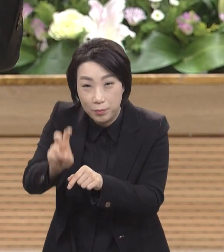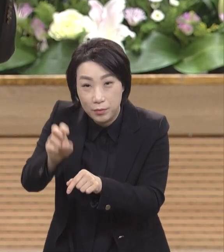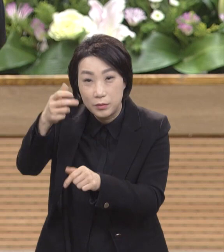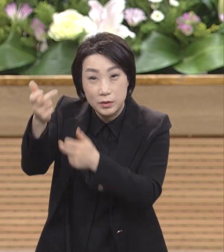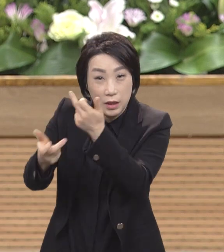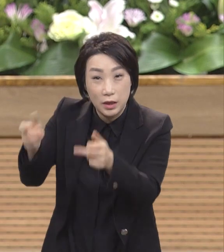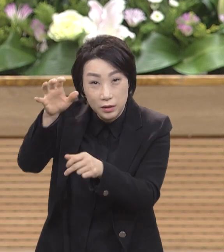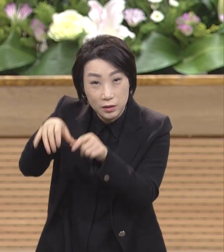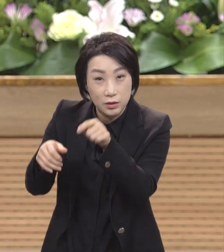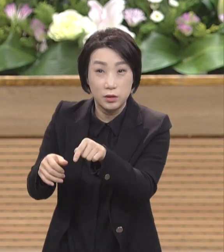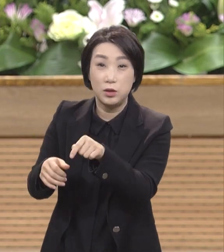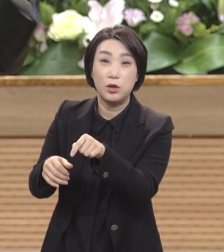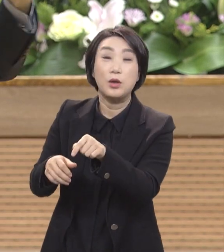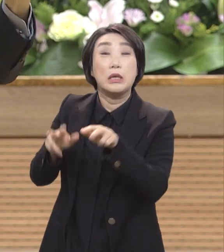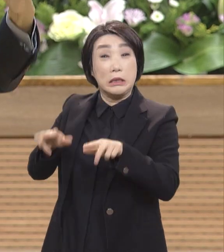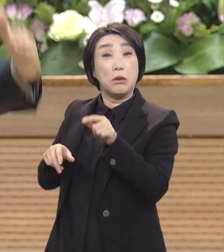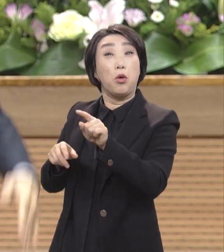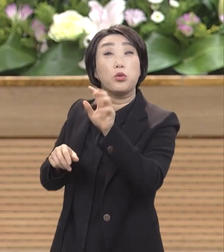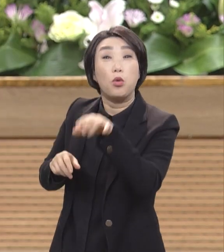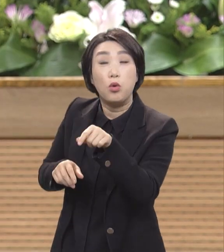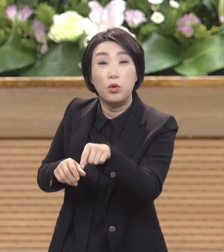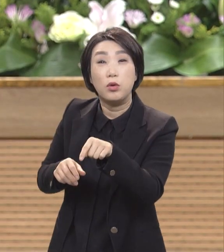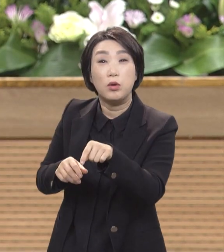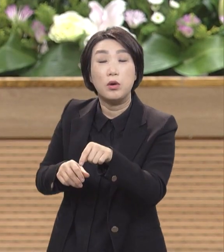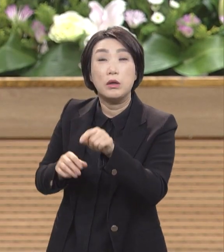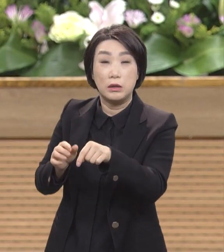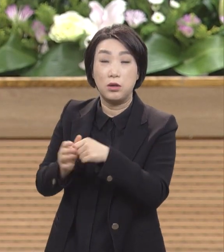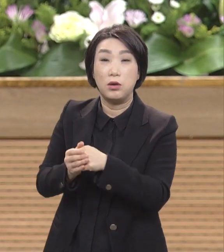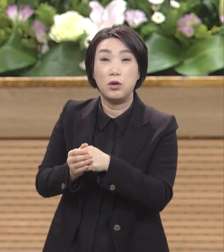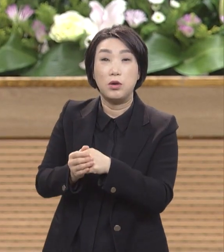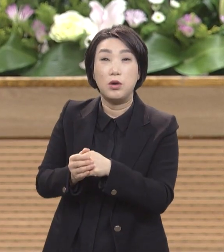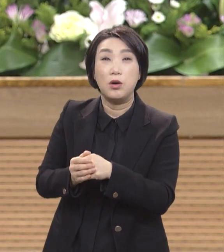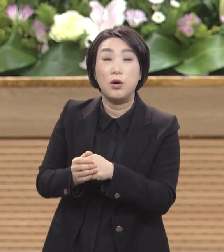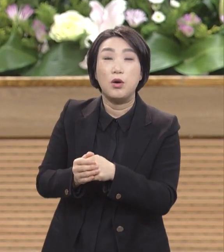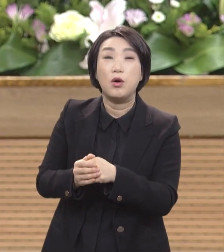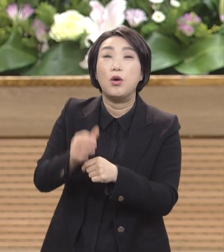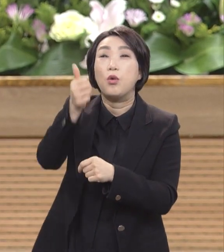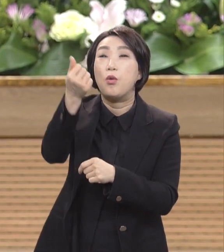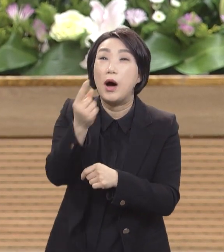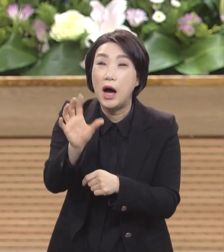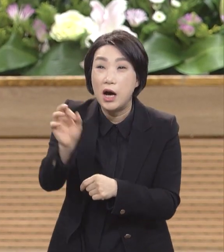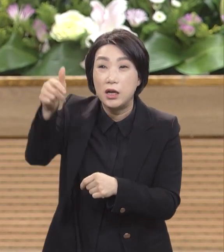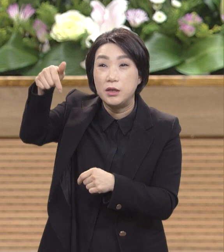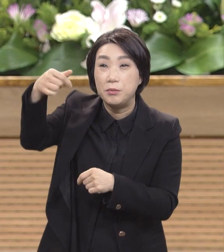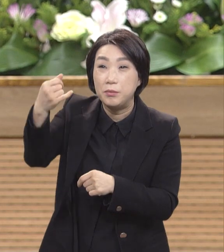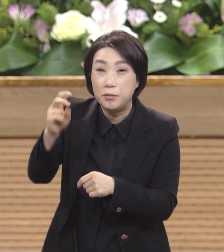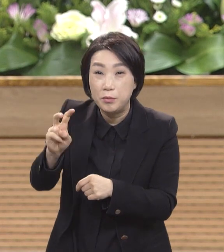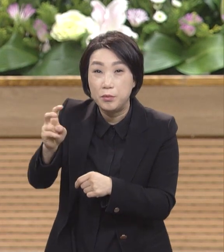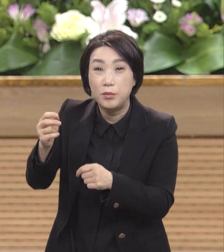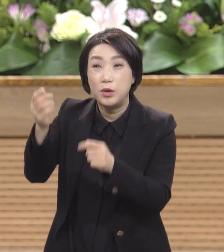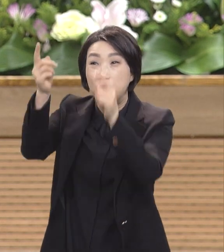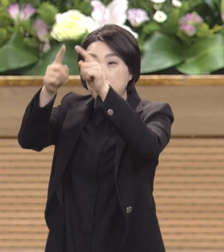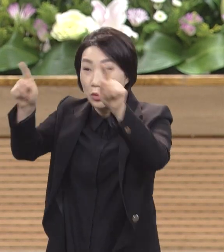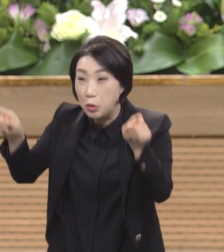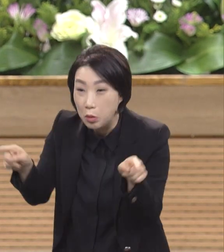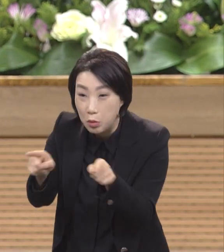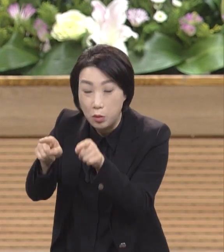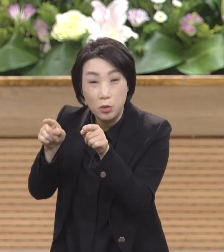자리. 그 자리. 그걸 뺏기고 이스라엘이 착 가서 뭐